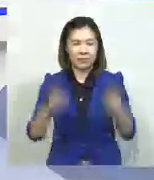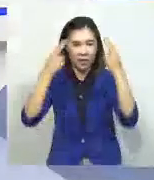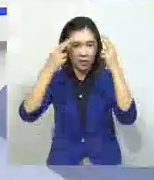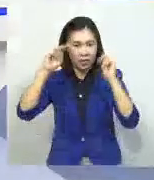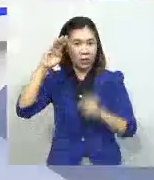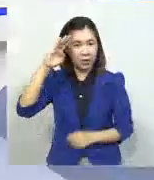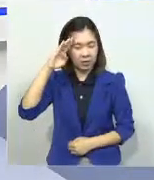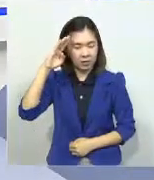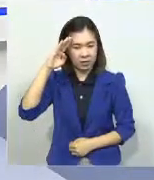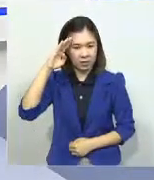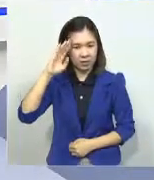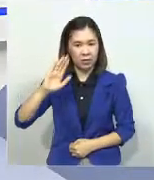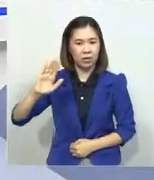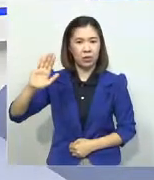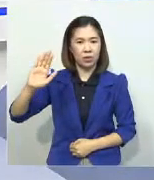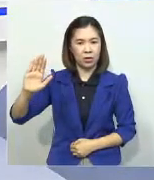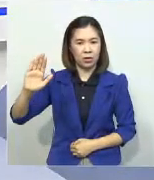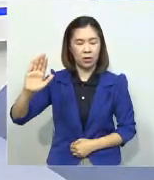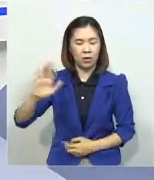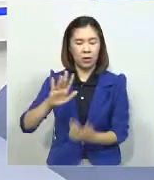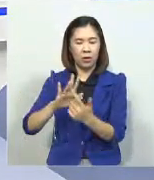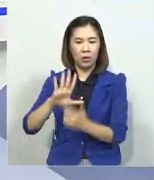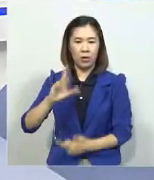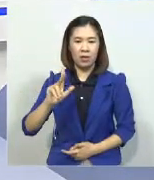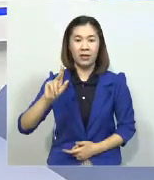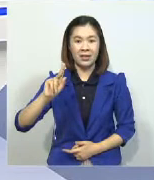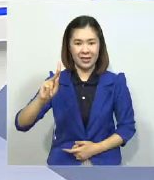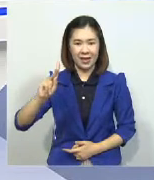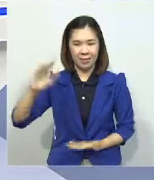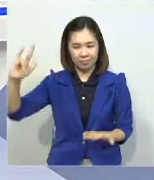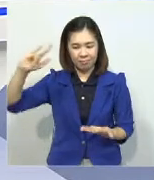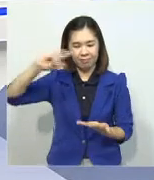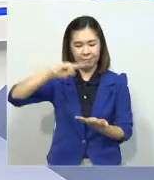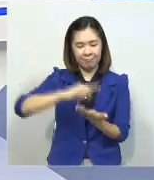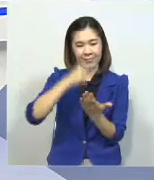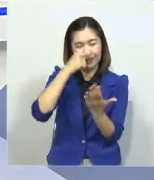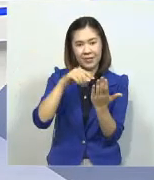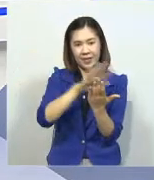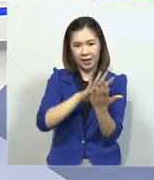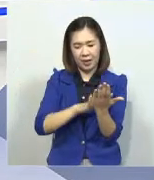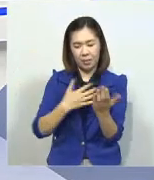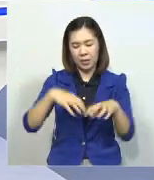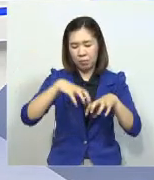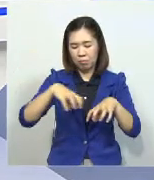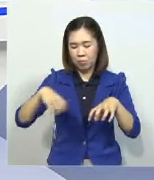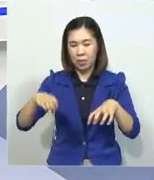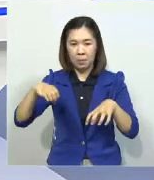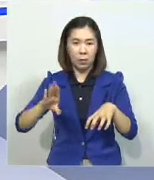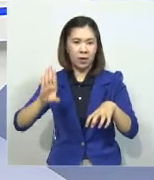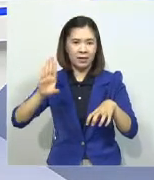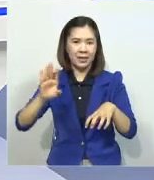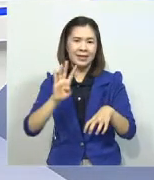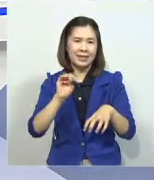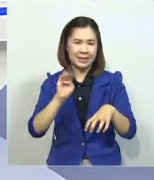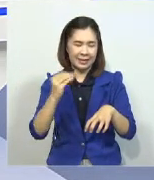นายกรัฐมนตรีสาธารณรัฐเช็กเยือนประเทศไทยอย่างเป็นทางการพร้อมคณะนักธุรกิจชั้นนำ40บริษัทร่วมสัมมนาทางธุรกิจและ